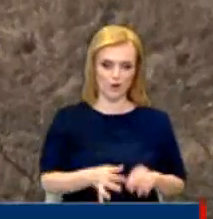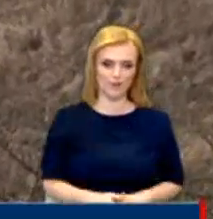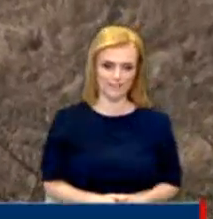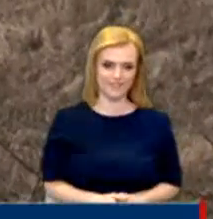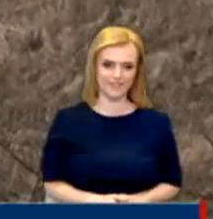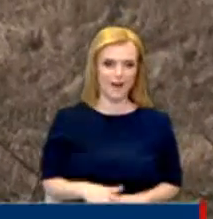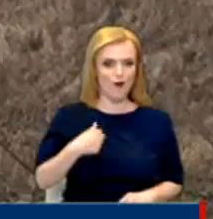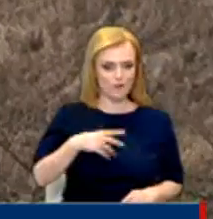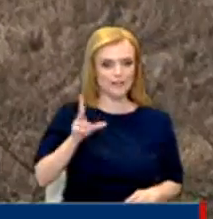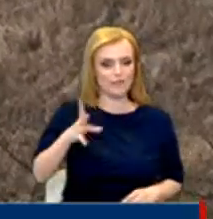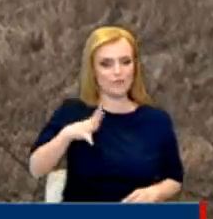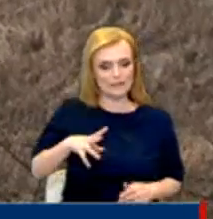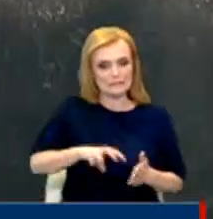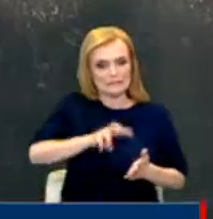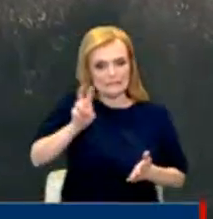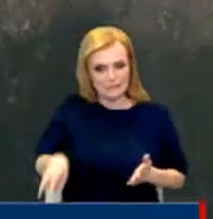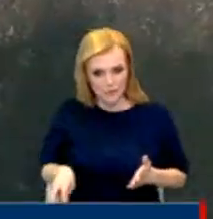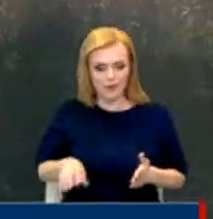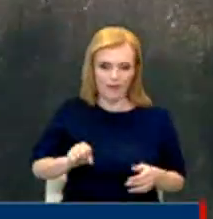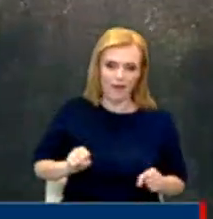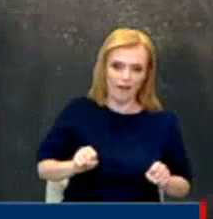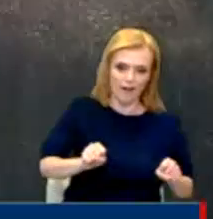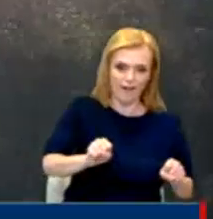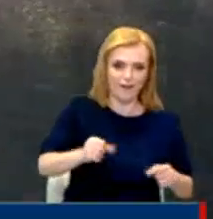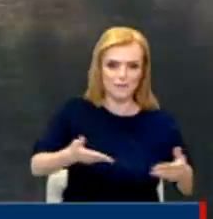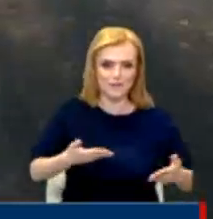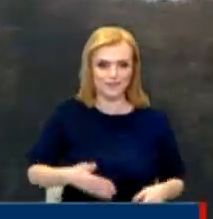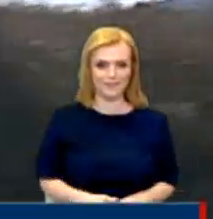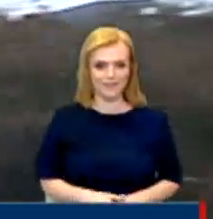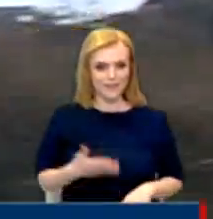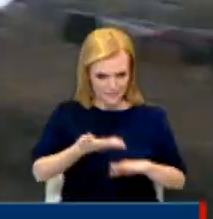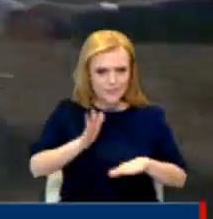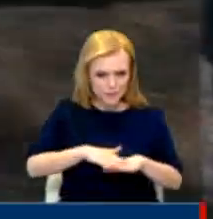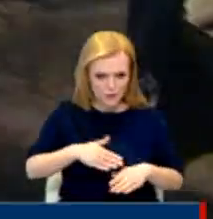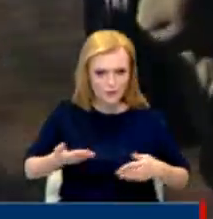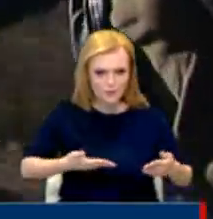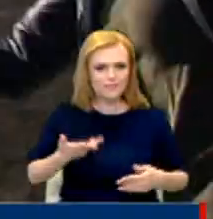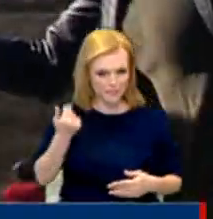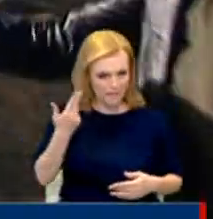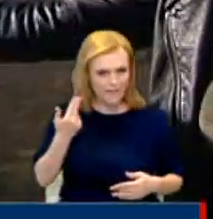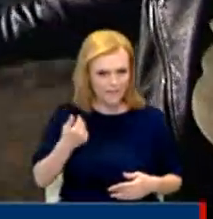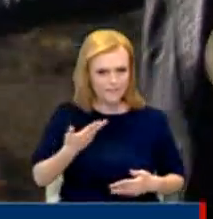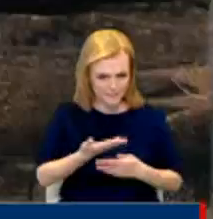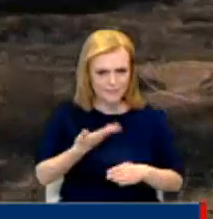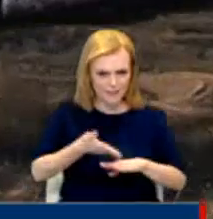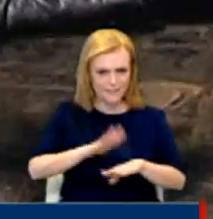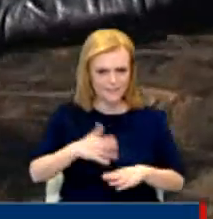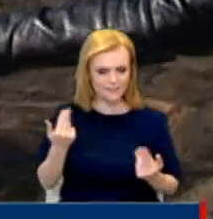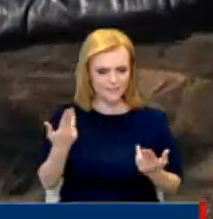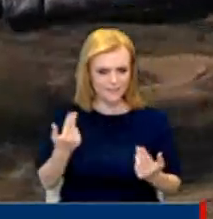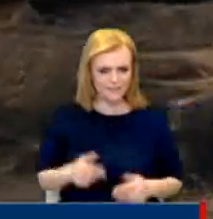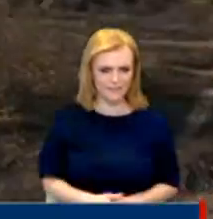jos de pe biciclete. Ce jos spuscați? Da!